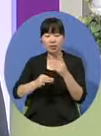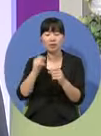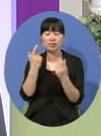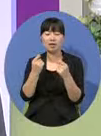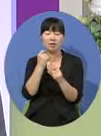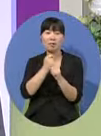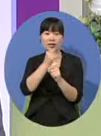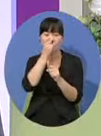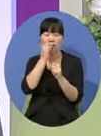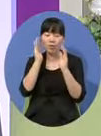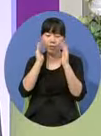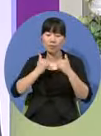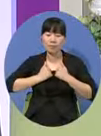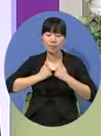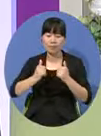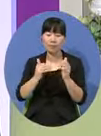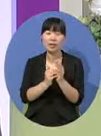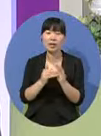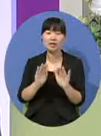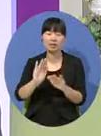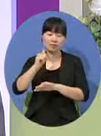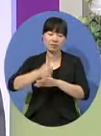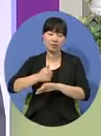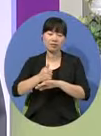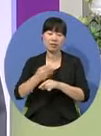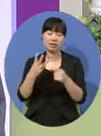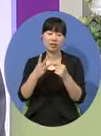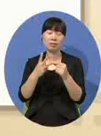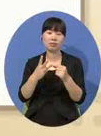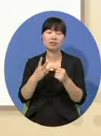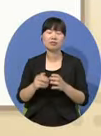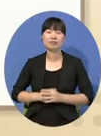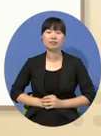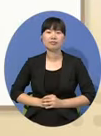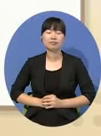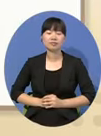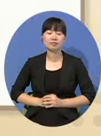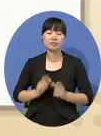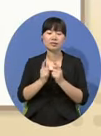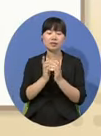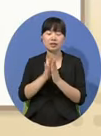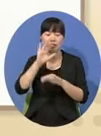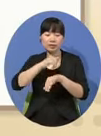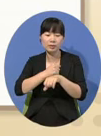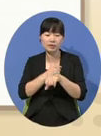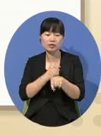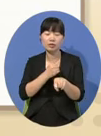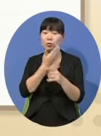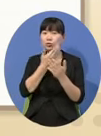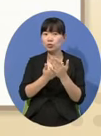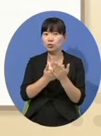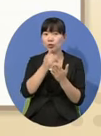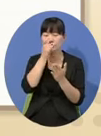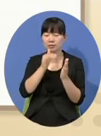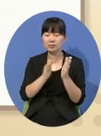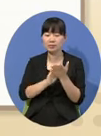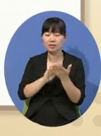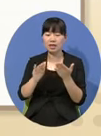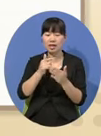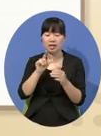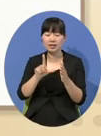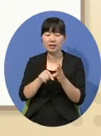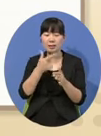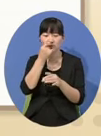정도로 네. 이렇게 공부를 합니다. 그리고 이제 마지막으로 세 번째 이제 실전 연습이 굉장히 중요합니다. 언어역에서. 시간이 부족한